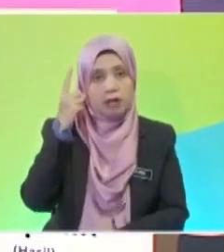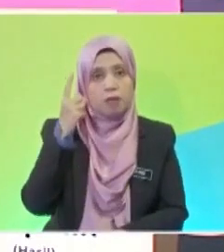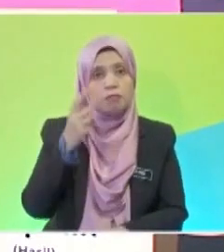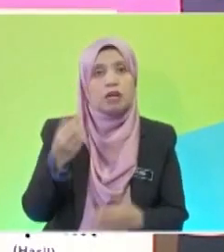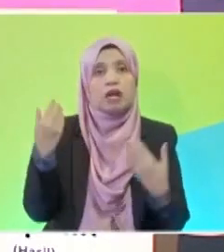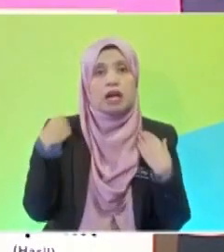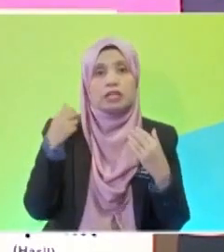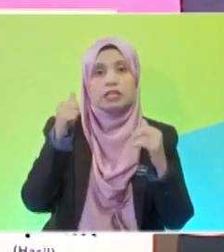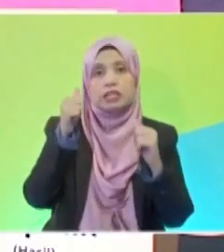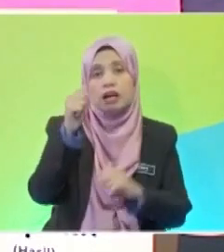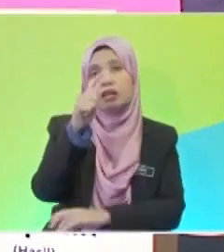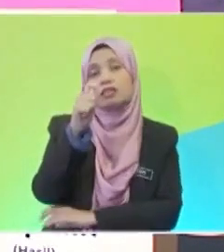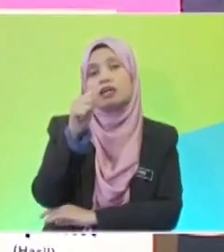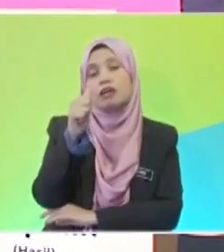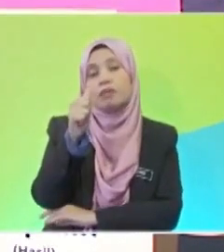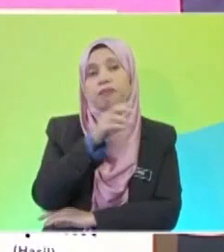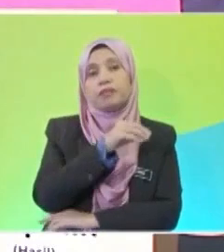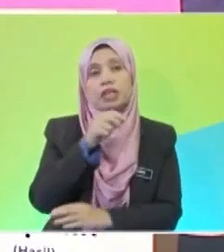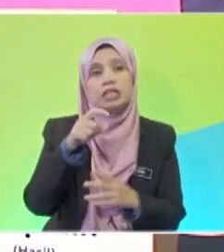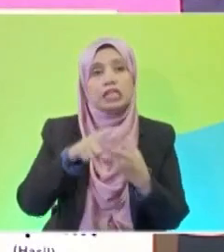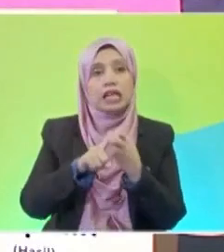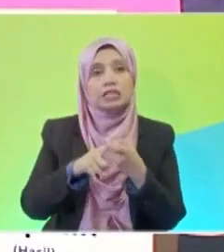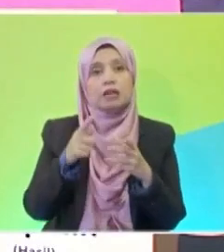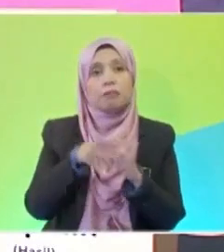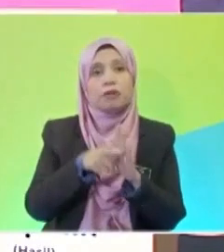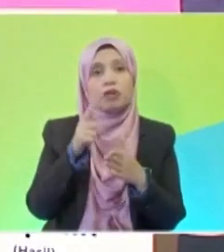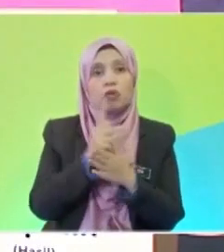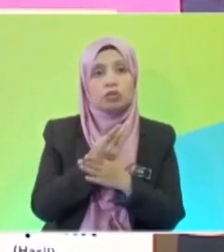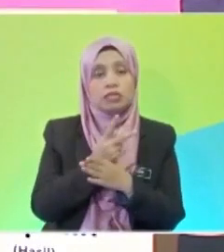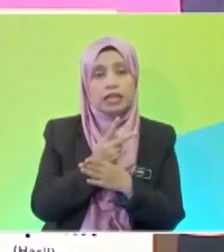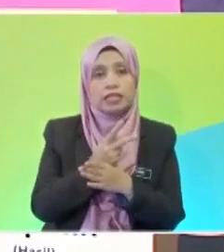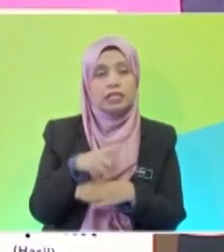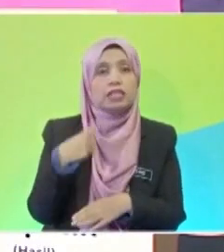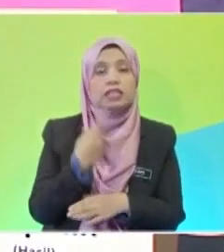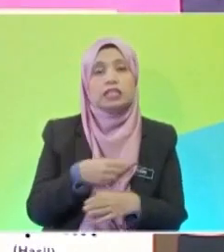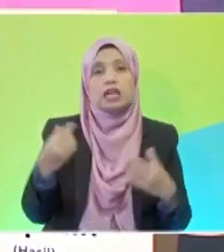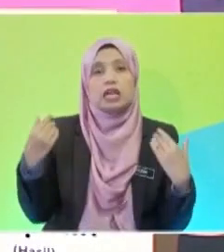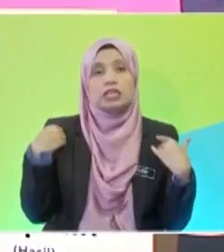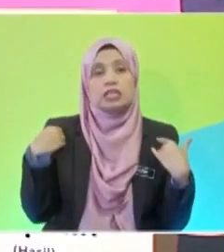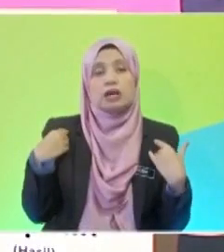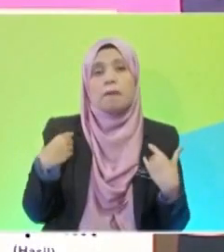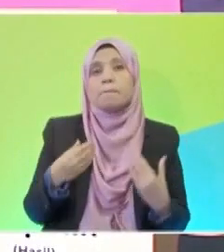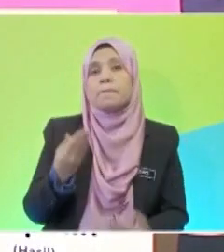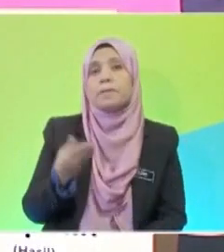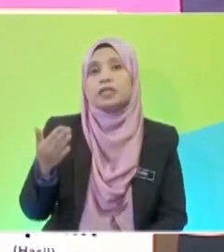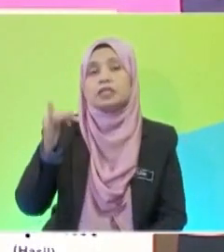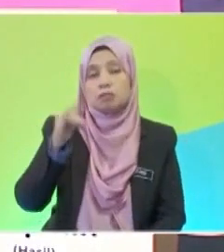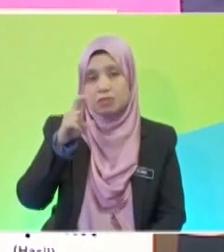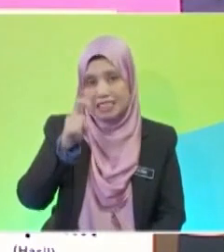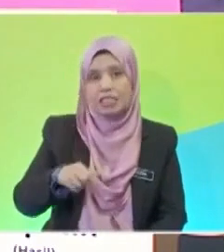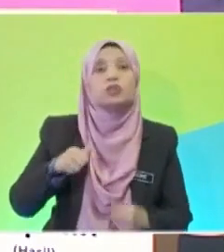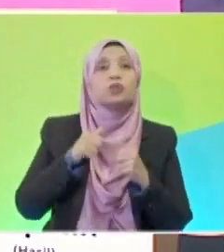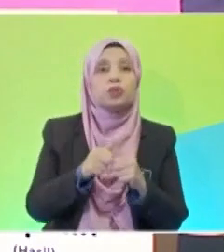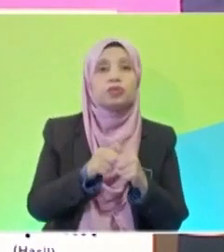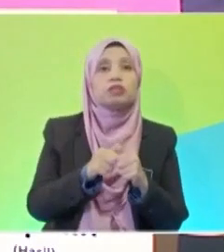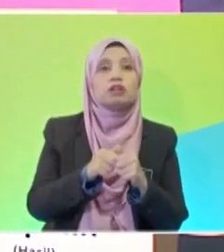dan kita ada ikatan perkongsian. Bila awak tubuhkan perkongsian, kita ada beberapa perkara yang perlu kita patuhi. Okey, seperti yang